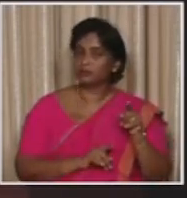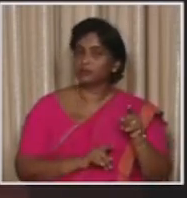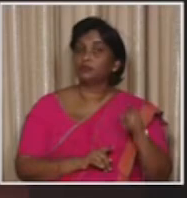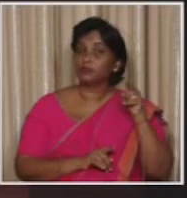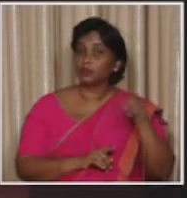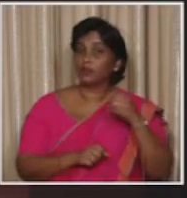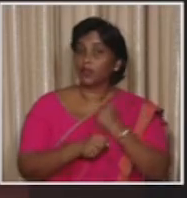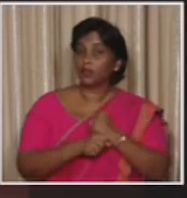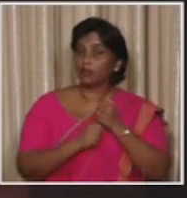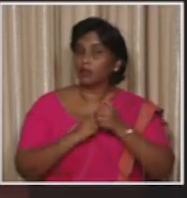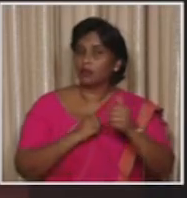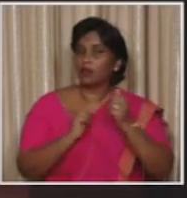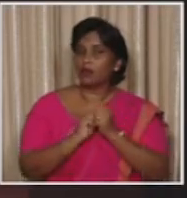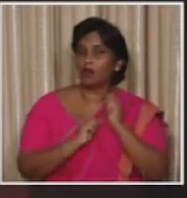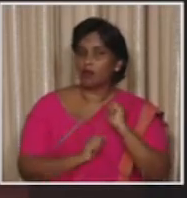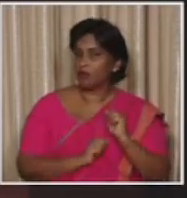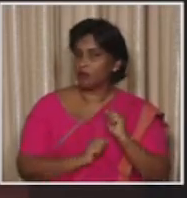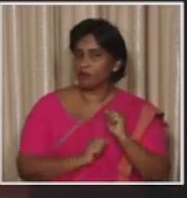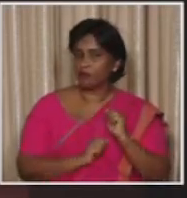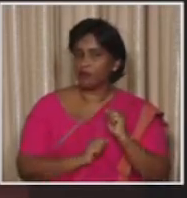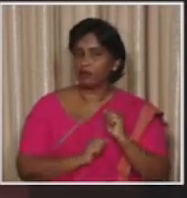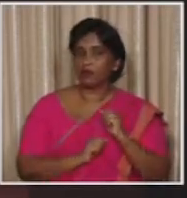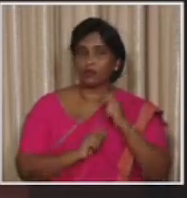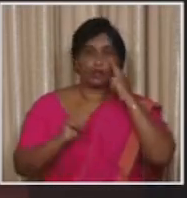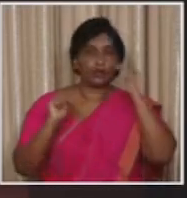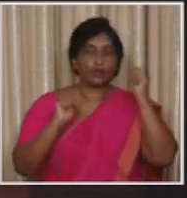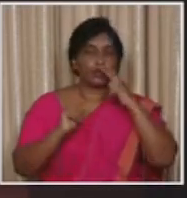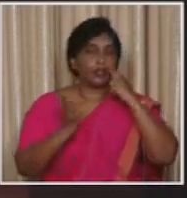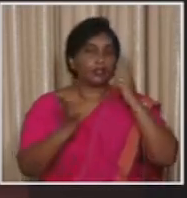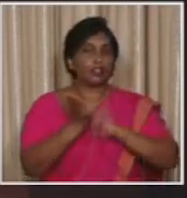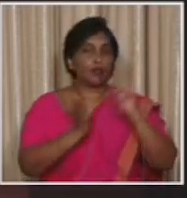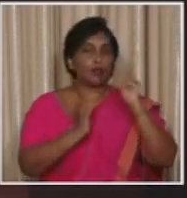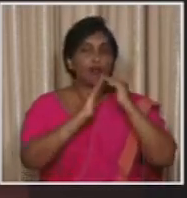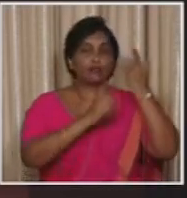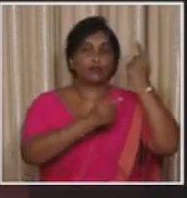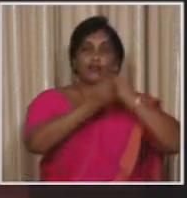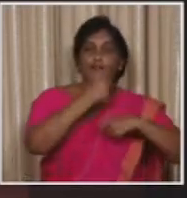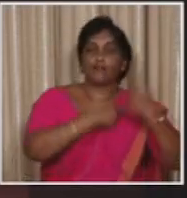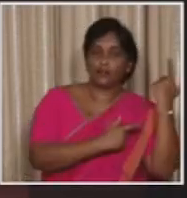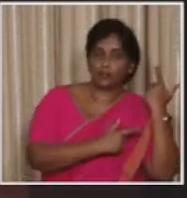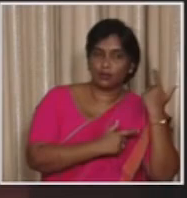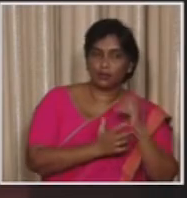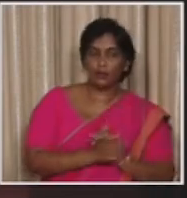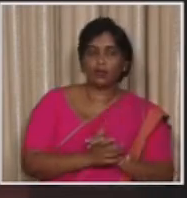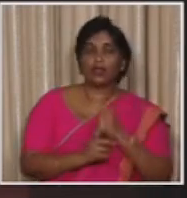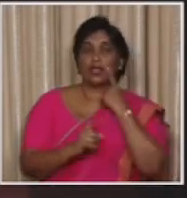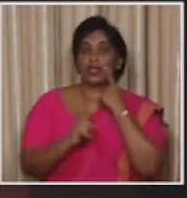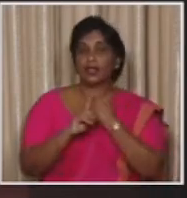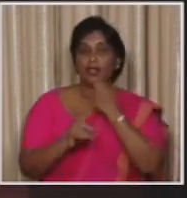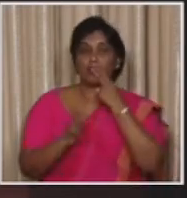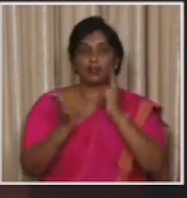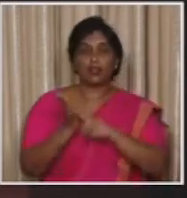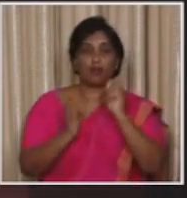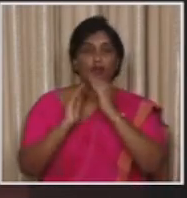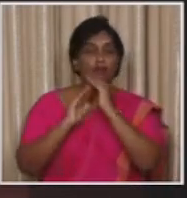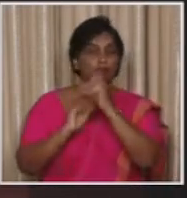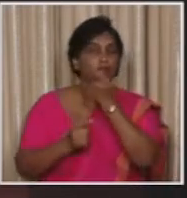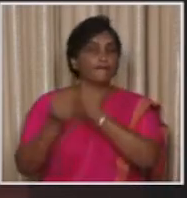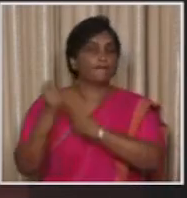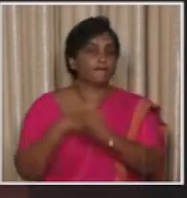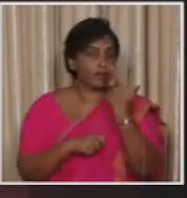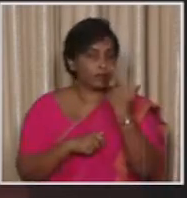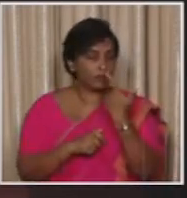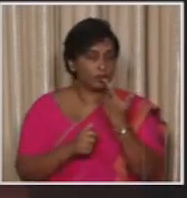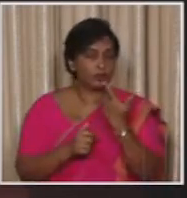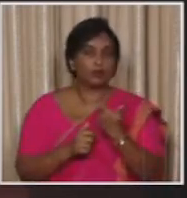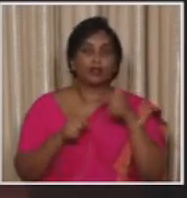රජය කරන්නේ මොකද්ද? නුවරඑළියේ තැපැල් කාර්යාලය විකුණන එක, නුවර තැපැල් කාර්යාලය විකුණන එක,